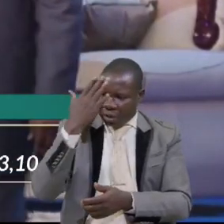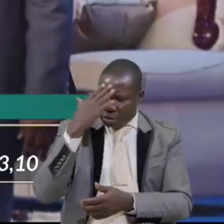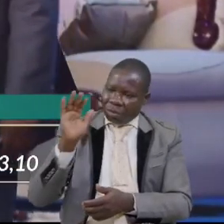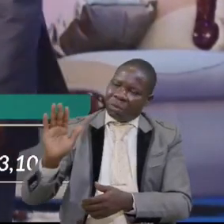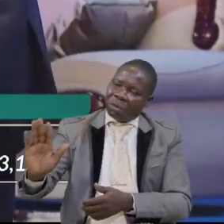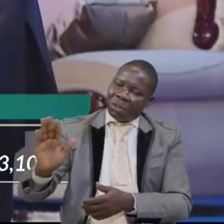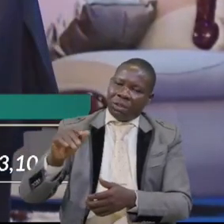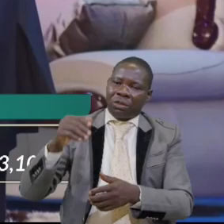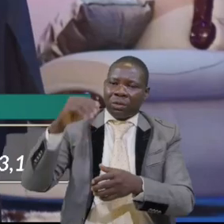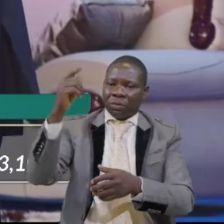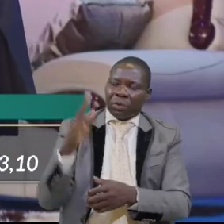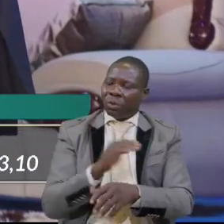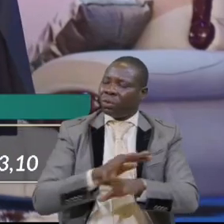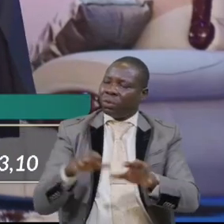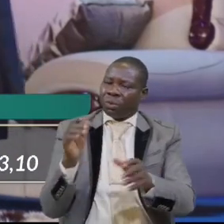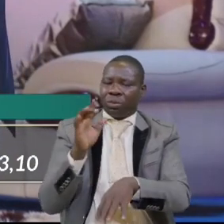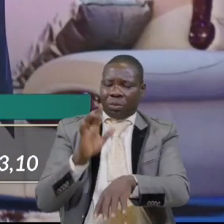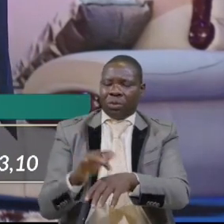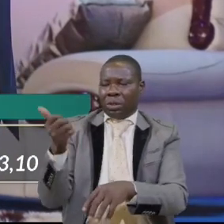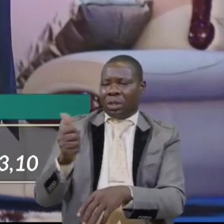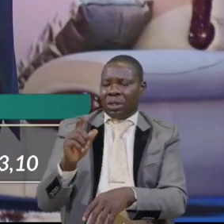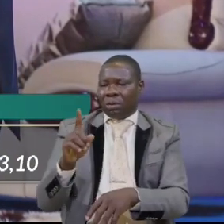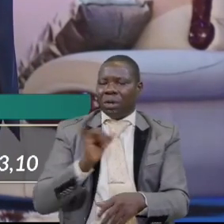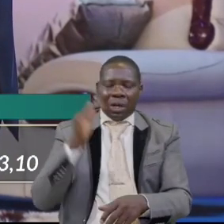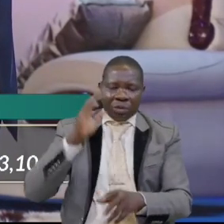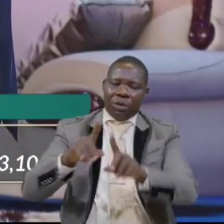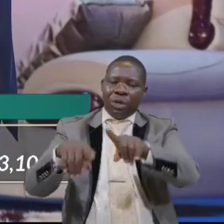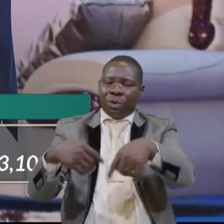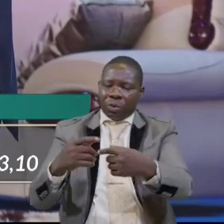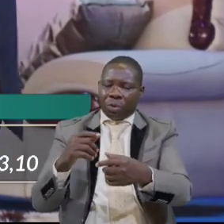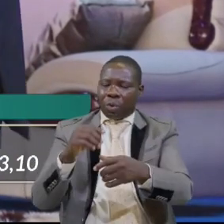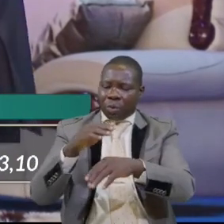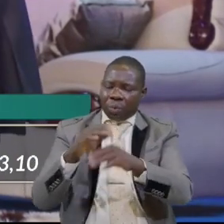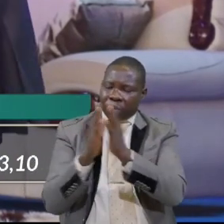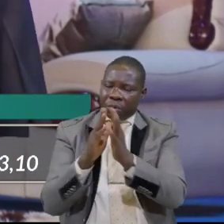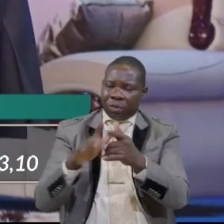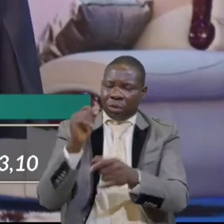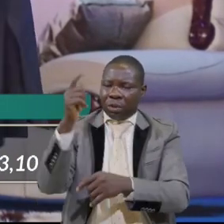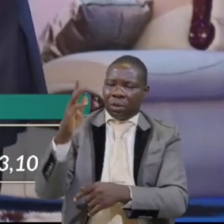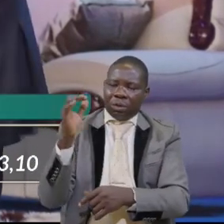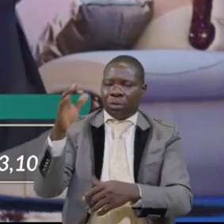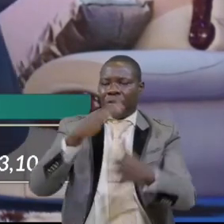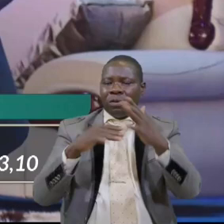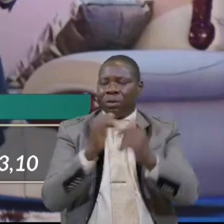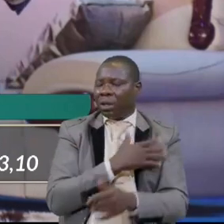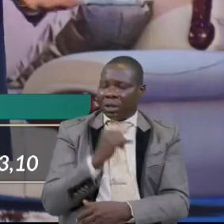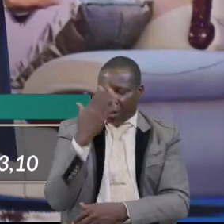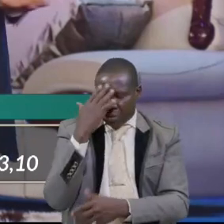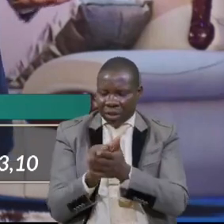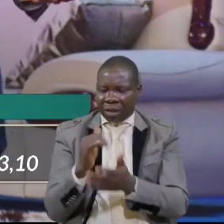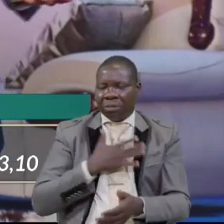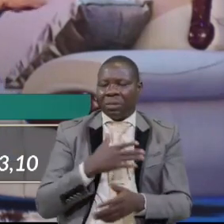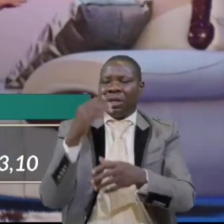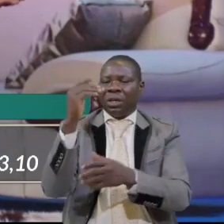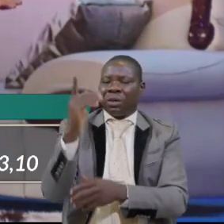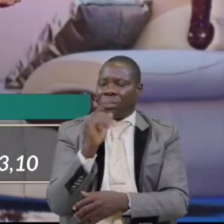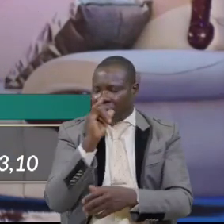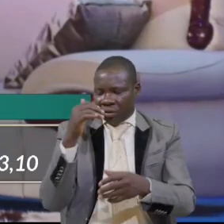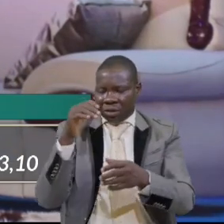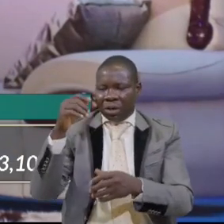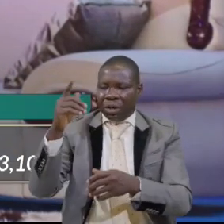ne touchez personne. Je vais au Dieu du ciel et je connais mon Dieu. Il est le Dieu qui révèle le secret. Shadrach,